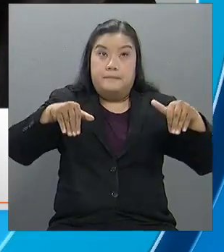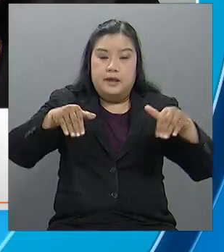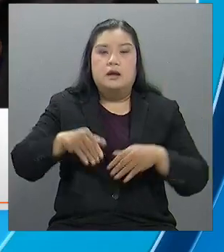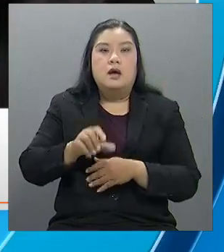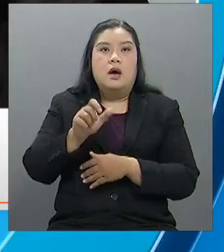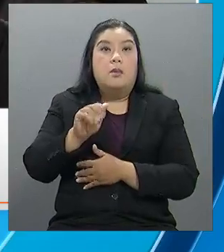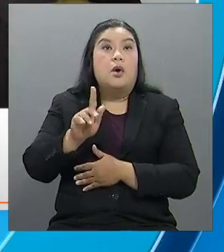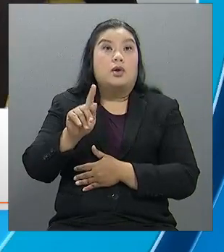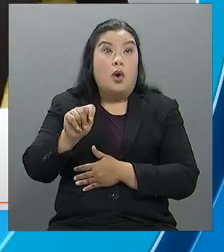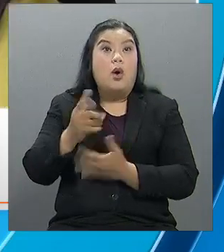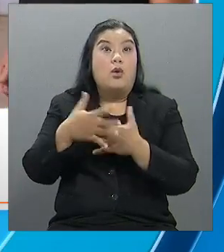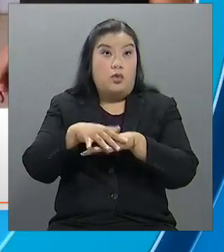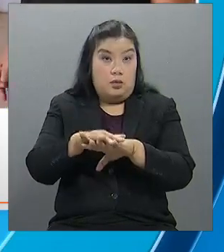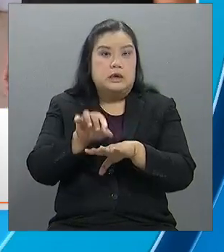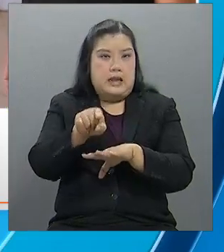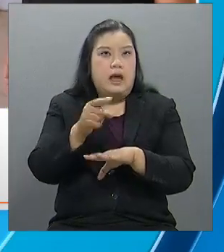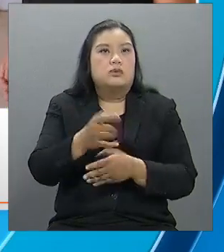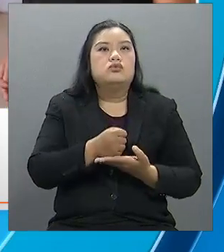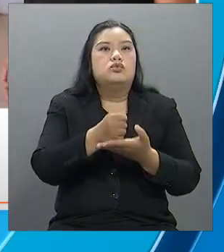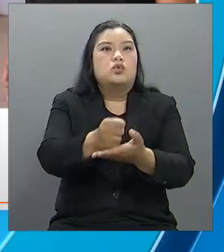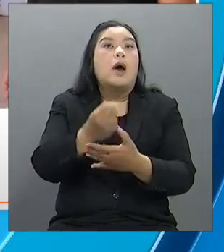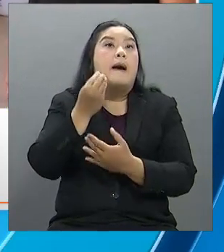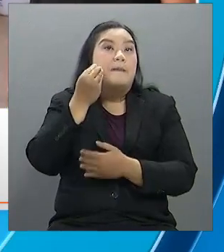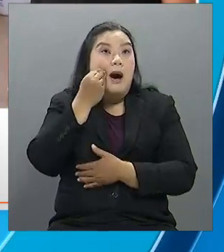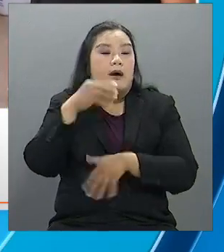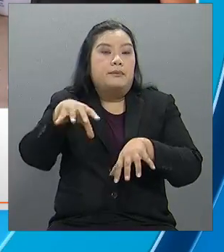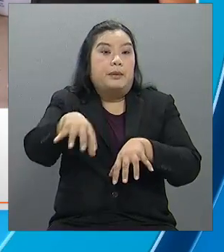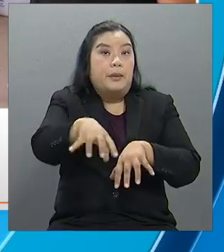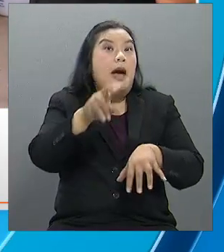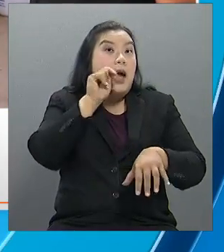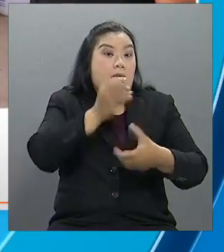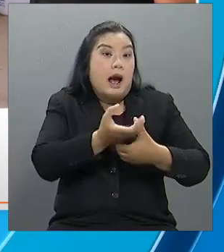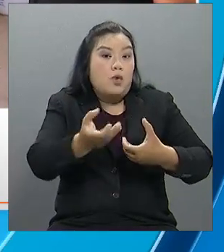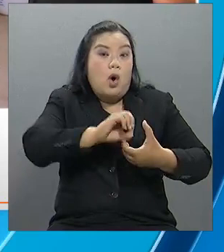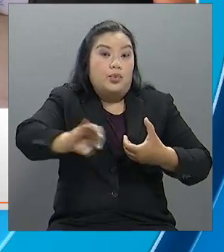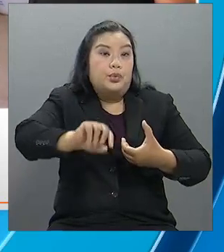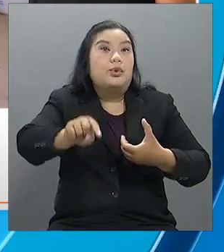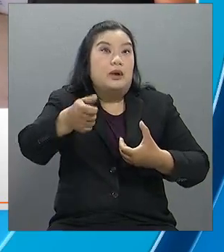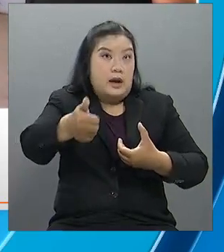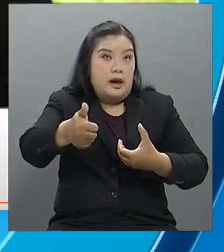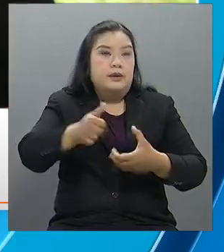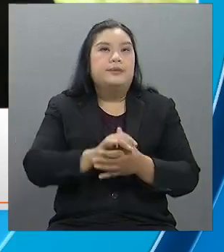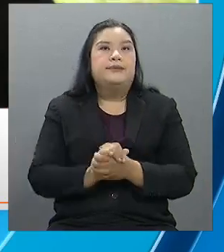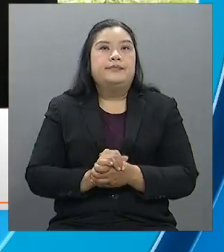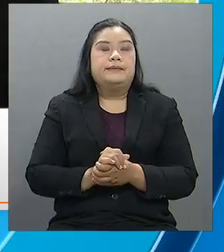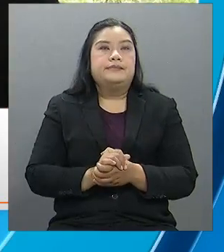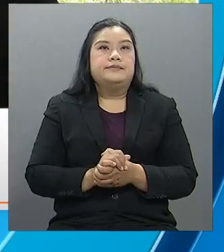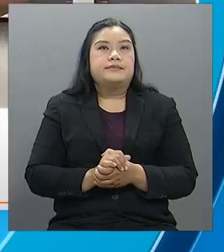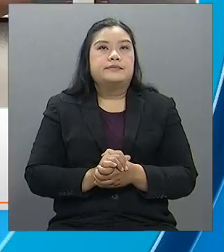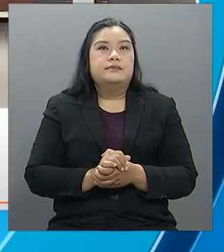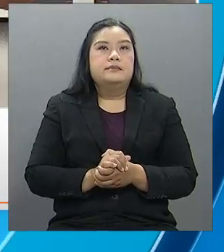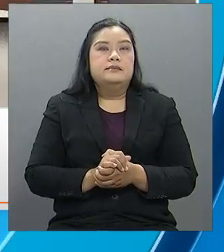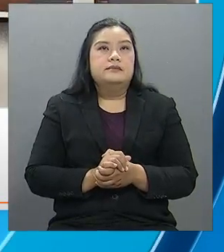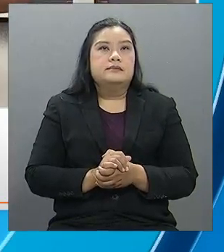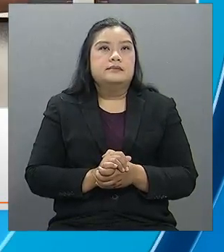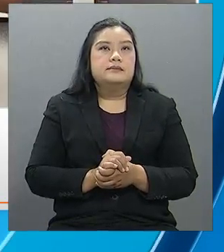วกในชาวบ้านมีความพอใจมากครับด ู การแก้ไขปัญหาไปได้ดีครับ อ๋อดีนะคะสรุป